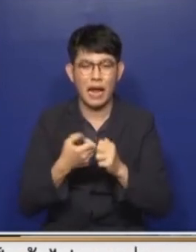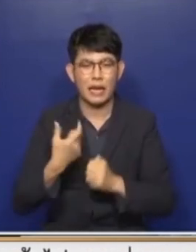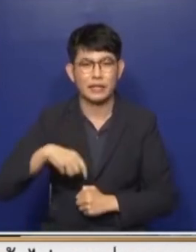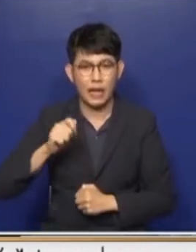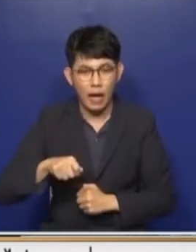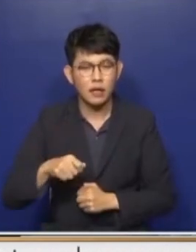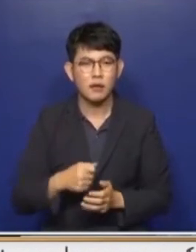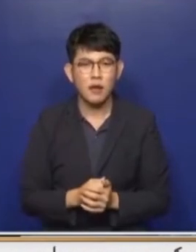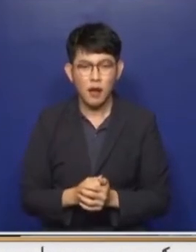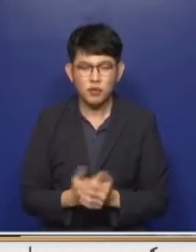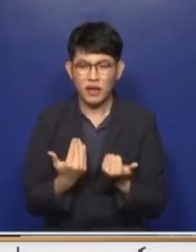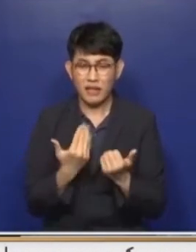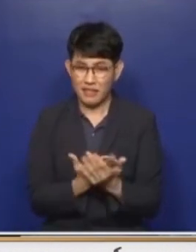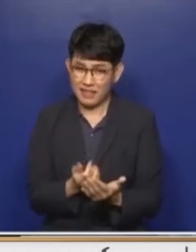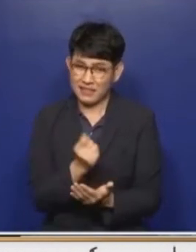ที่จ่ายไปแล้วนะคะ